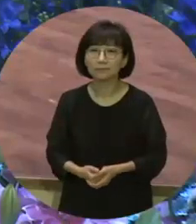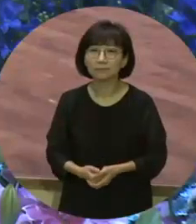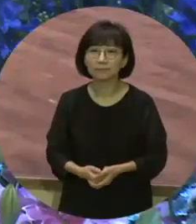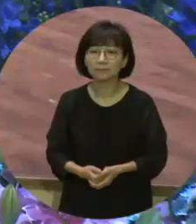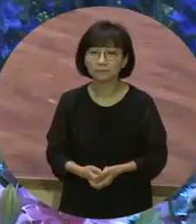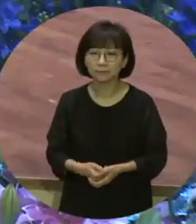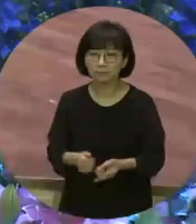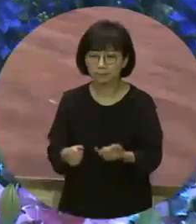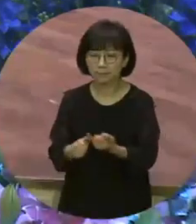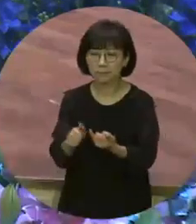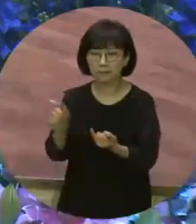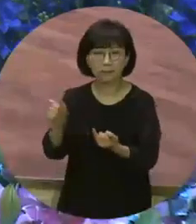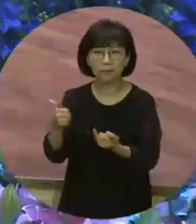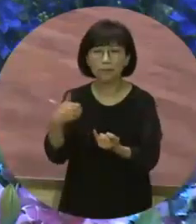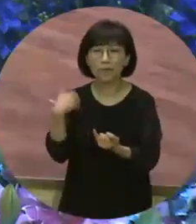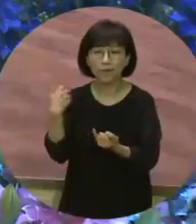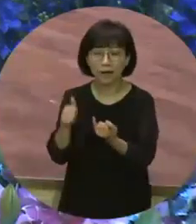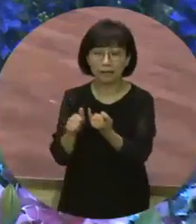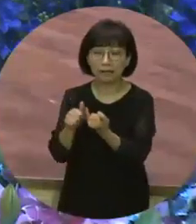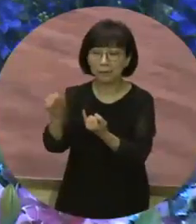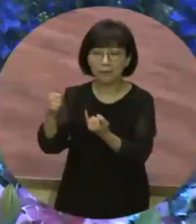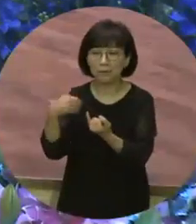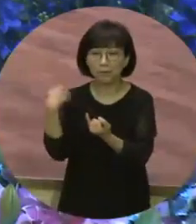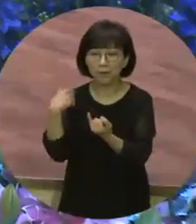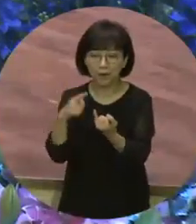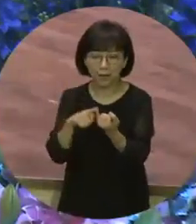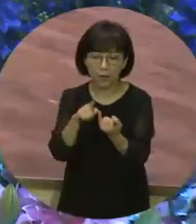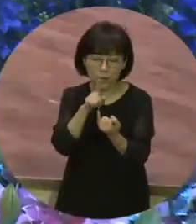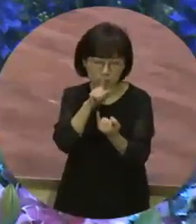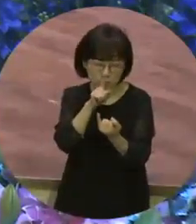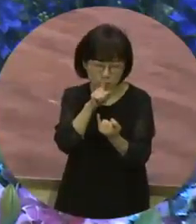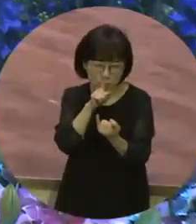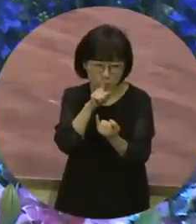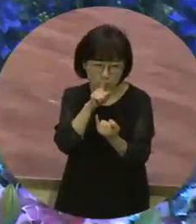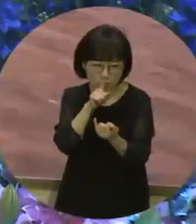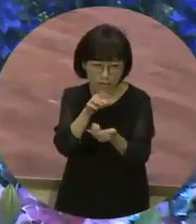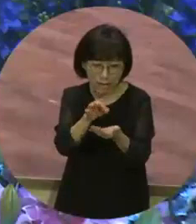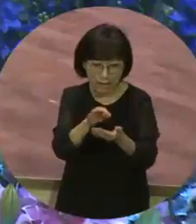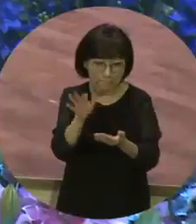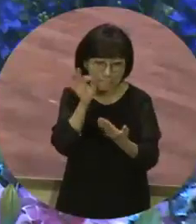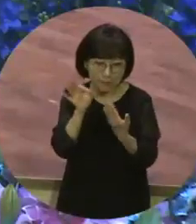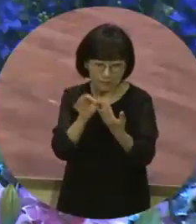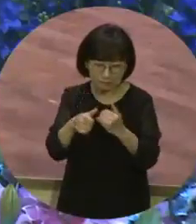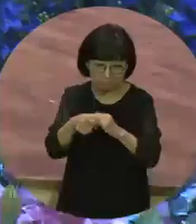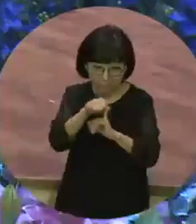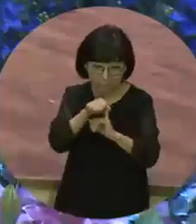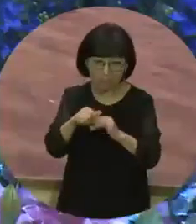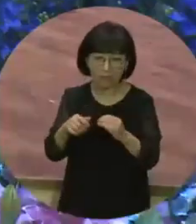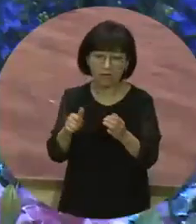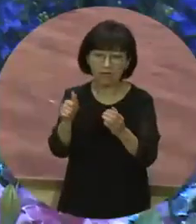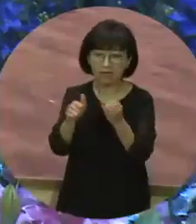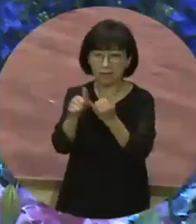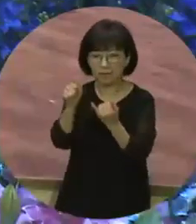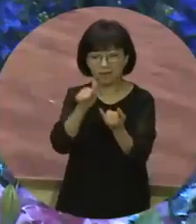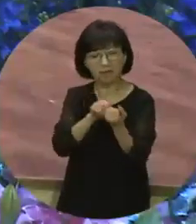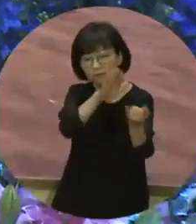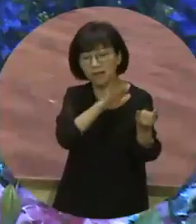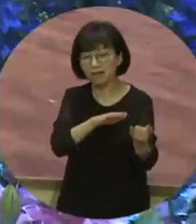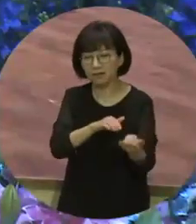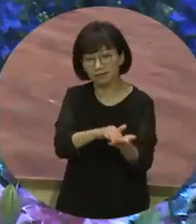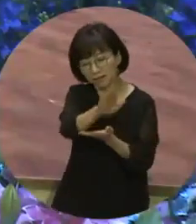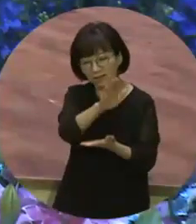남편 몰라. 남편 알면 큰일 나. 내가 뭐 그래. 남편 알면 쫓겨납니다. 그러면서 헌금을 해.